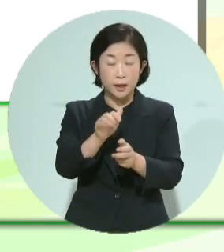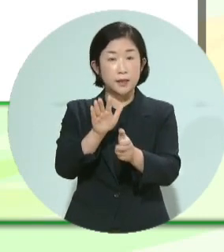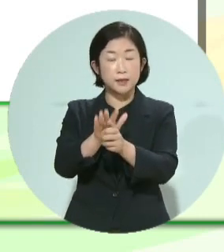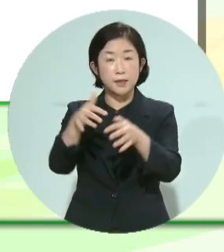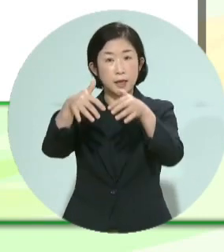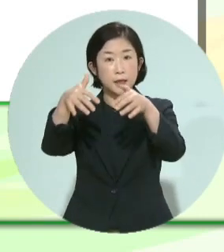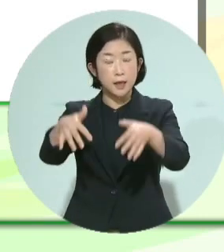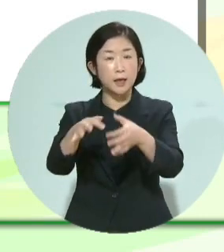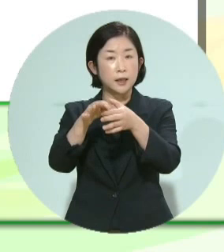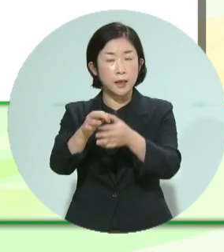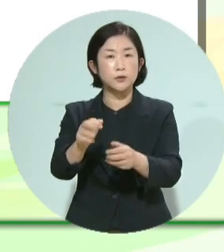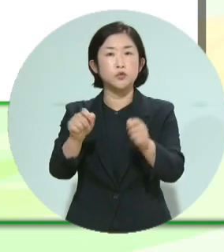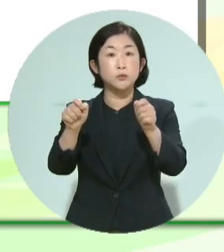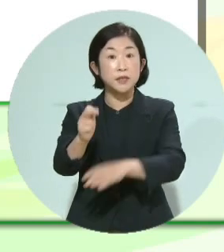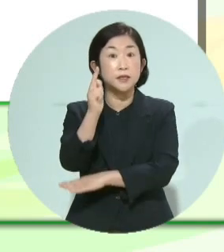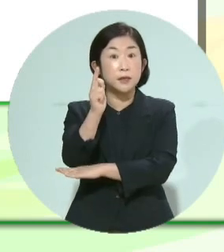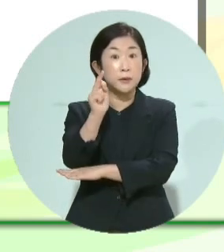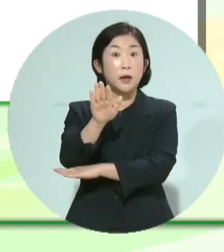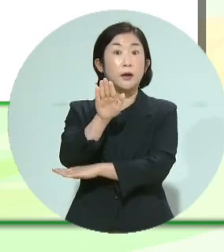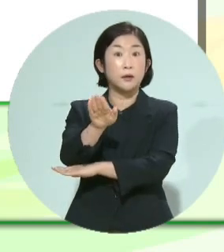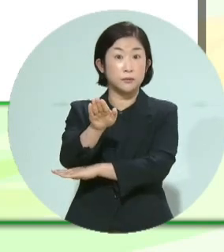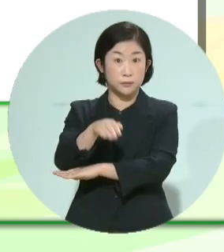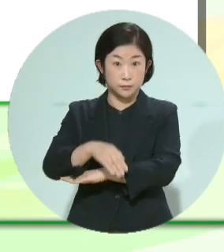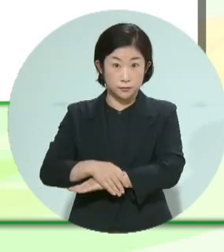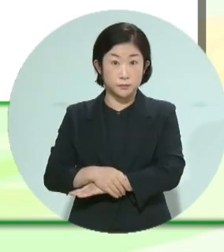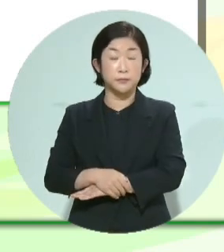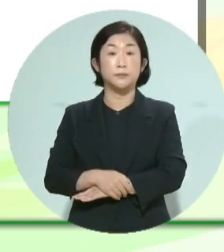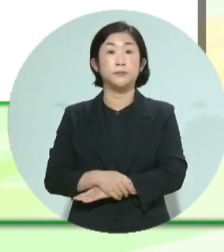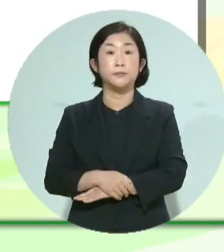ニセミナーが行われます。